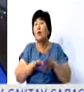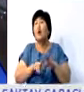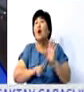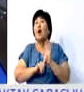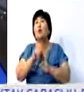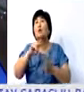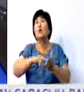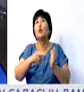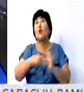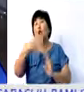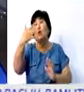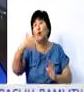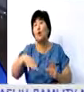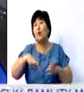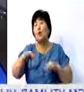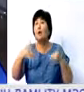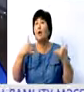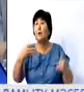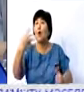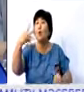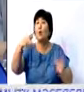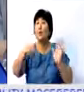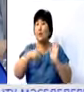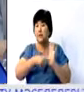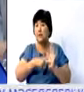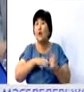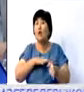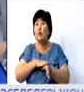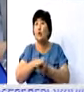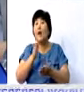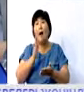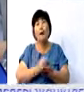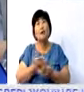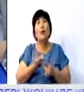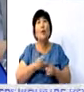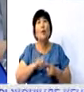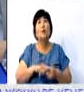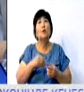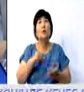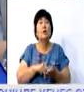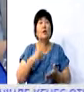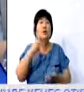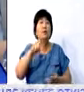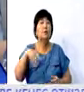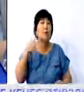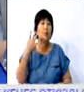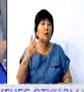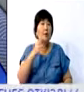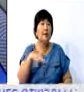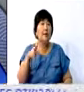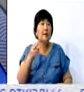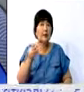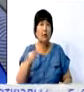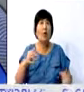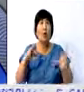баста жоспарланған 50 жобаның бүгінде 37-сі жүзеге асырылуды. Оның жобалық құны 2,4 миллиард теңгені